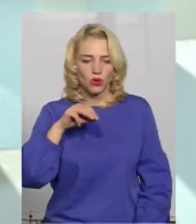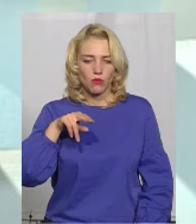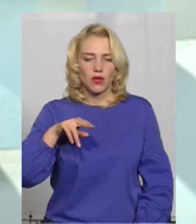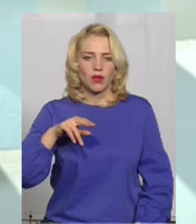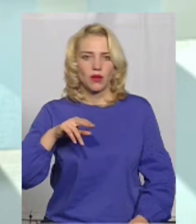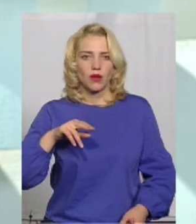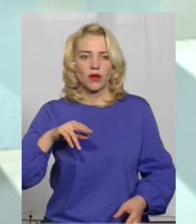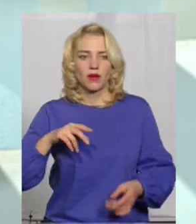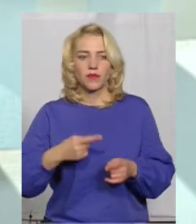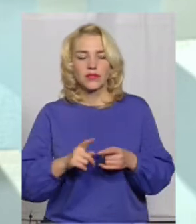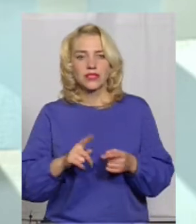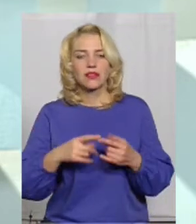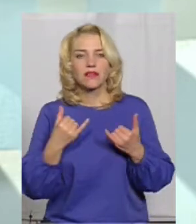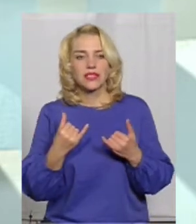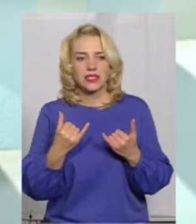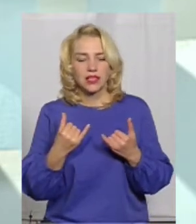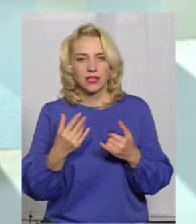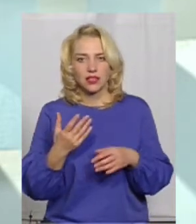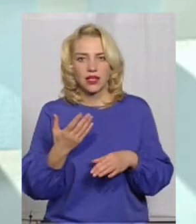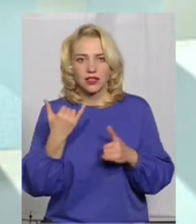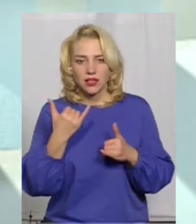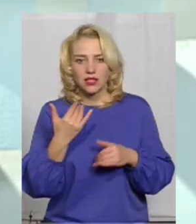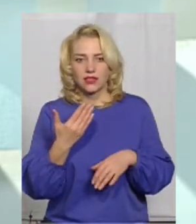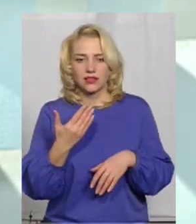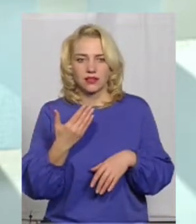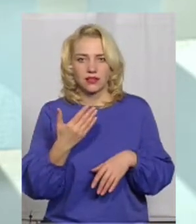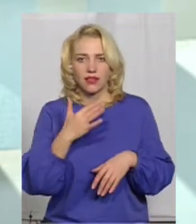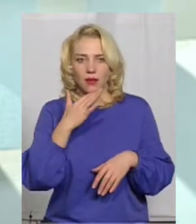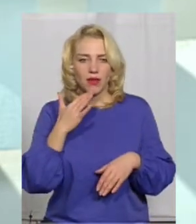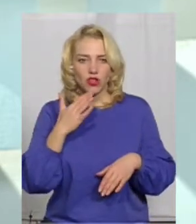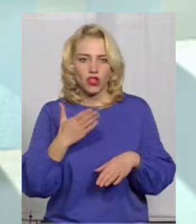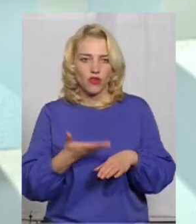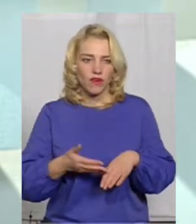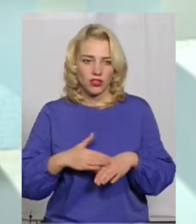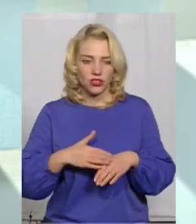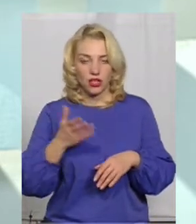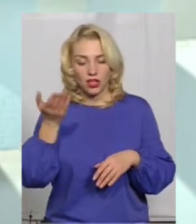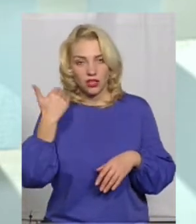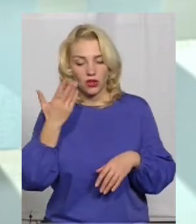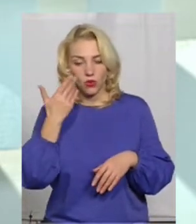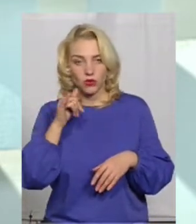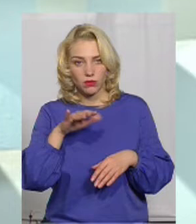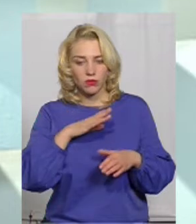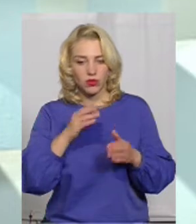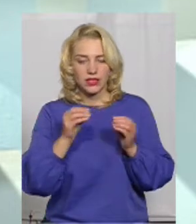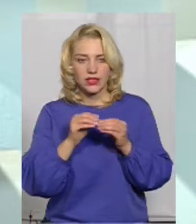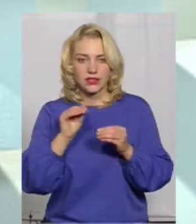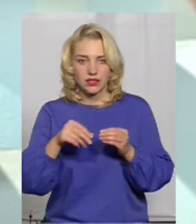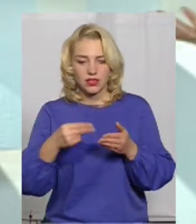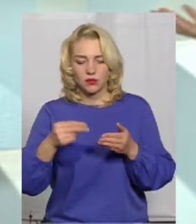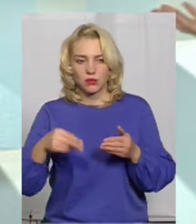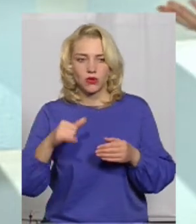це все зараз набагато важче, я вам просто відверто скажу. Раніше, коли в тебе було 10 тисяч підписників, це вже